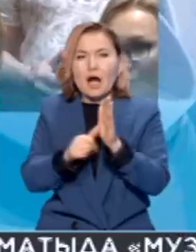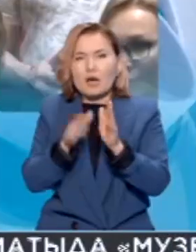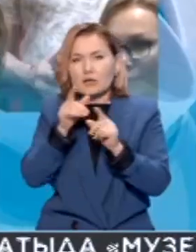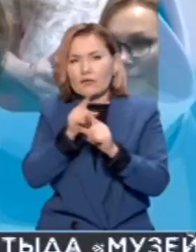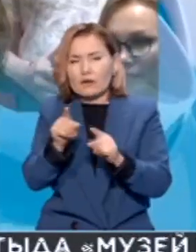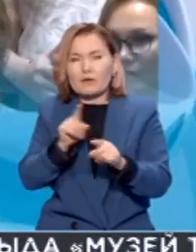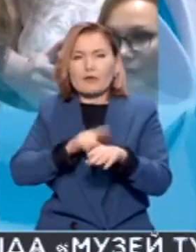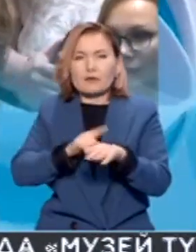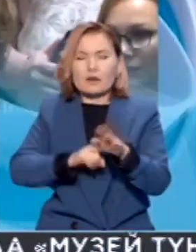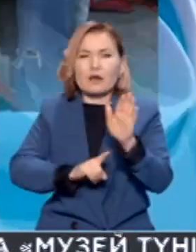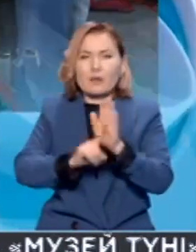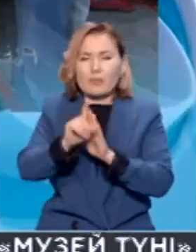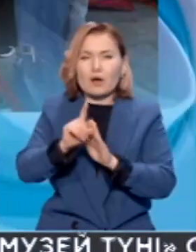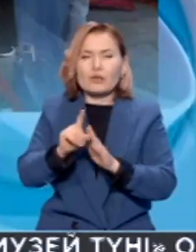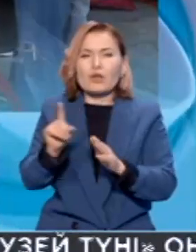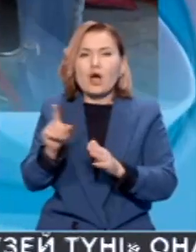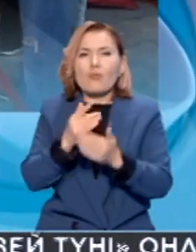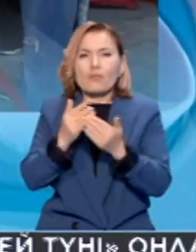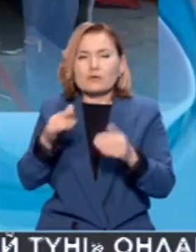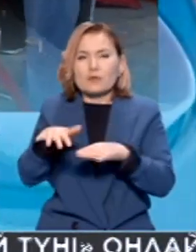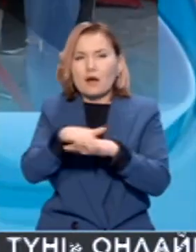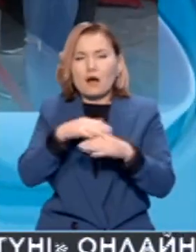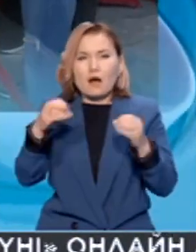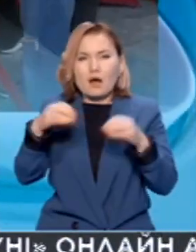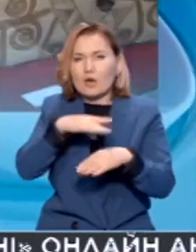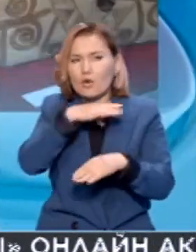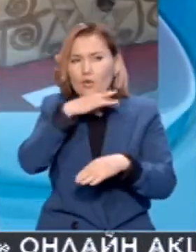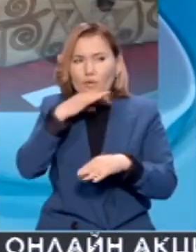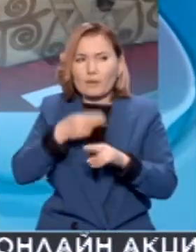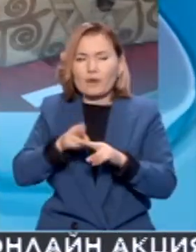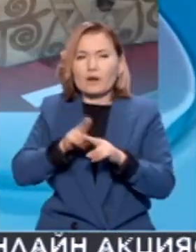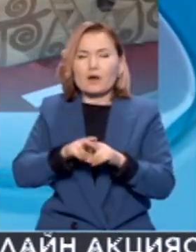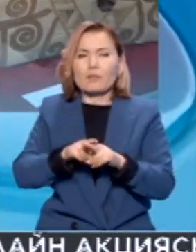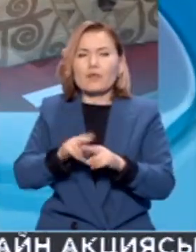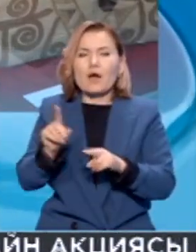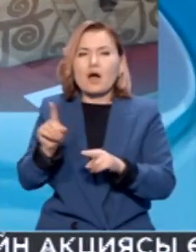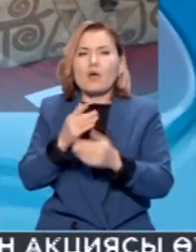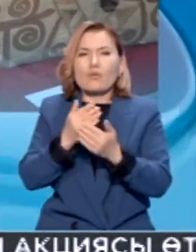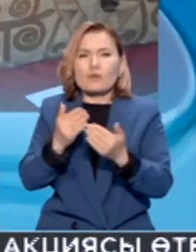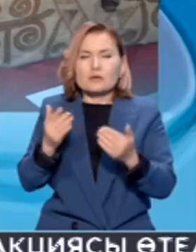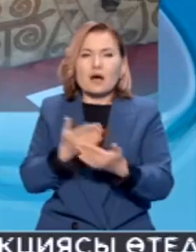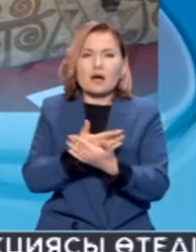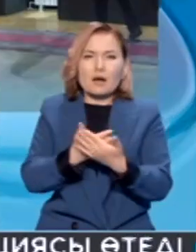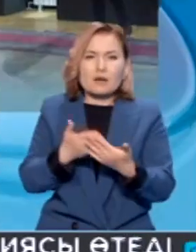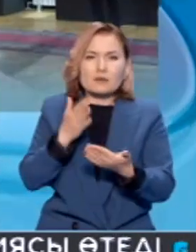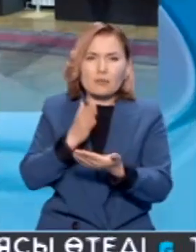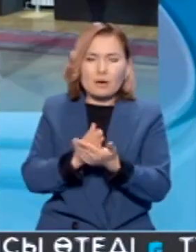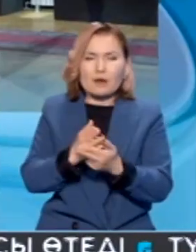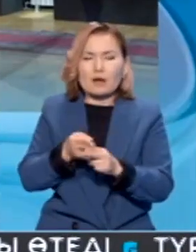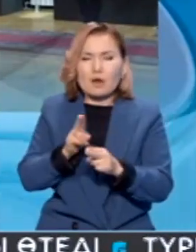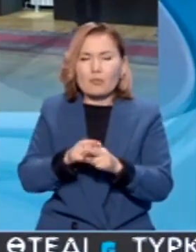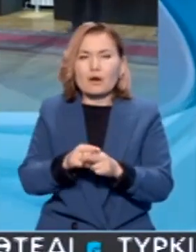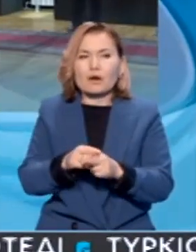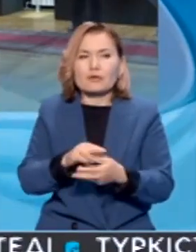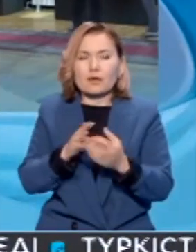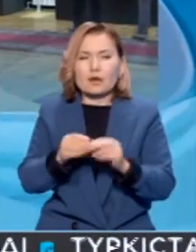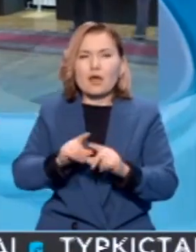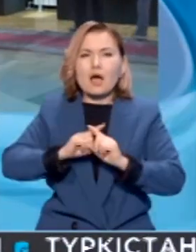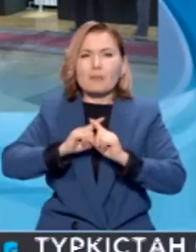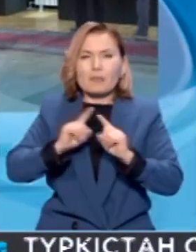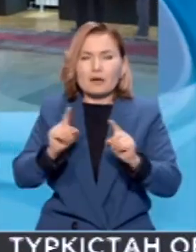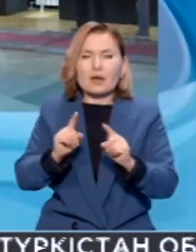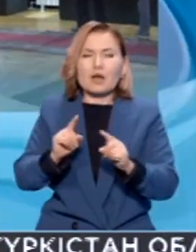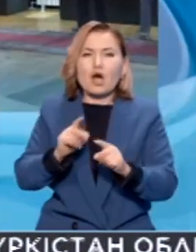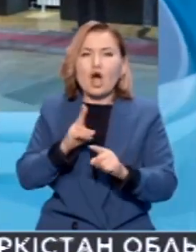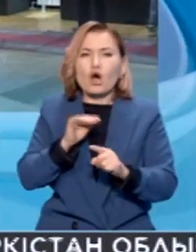өздеріңіз көріп тұрғандай, музейге ағылған жұрттың саны көп. Музейде бірнеше көрме ұйымдастырылған, атап айтсақ, үш діннің бірегей жазбалары,